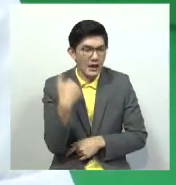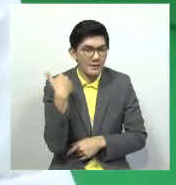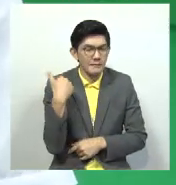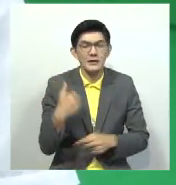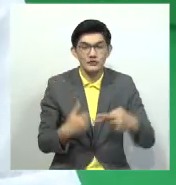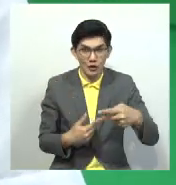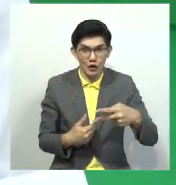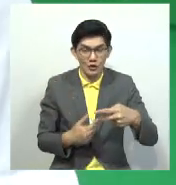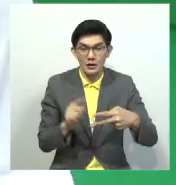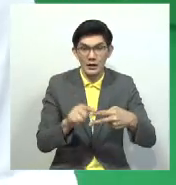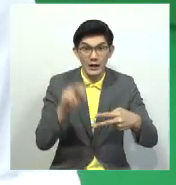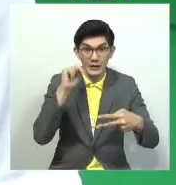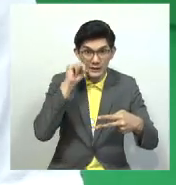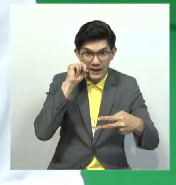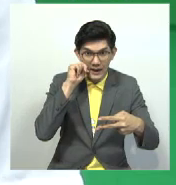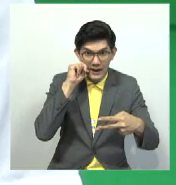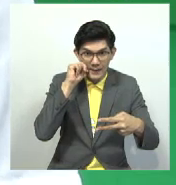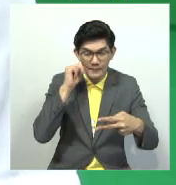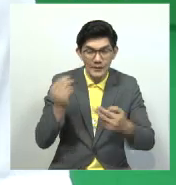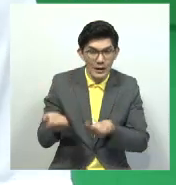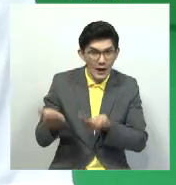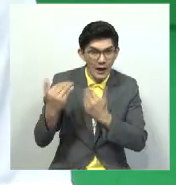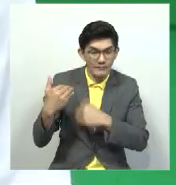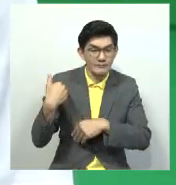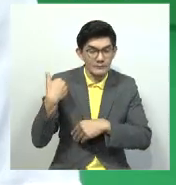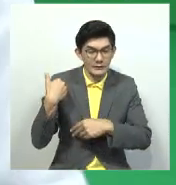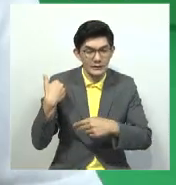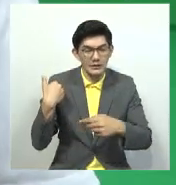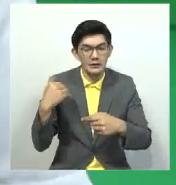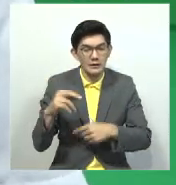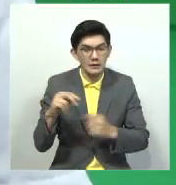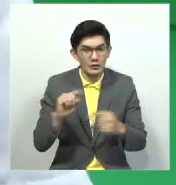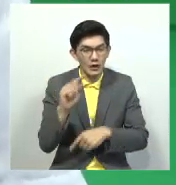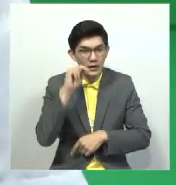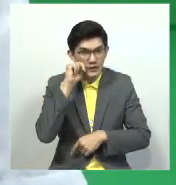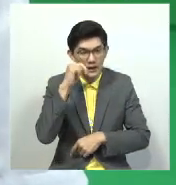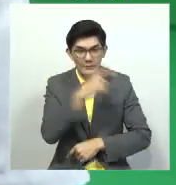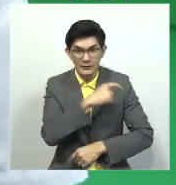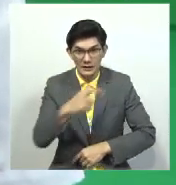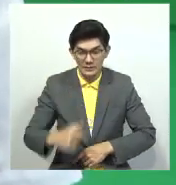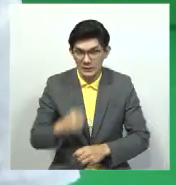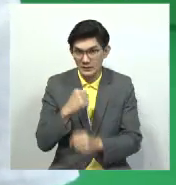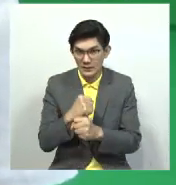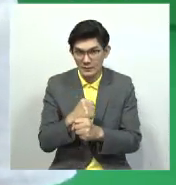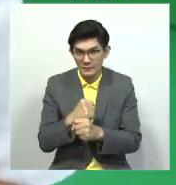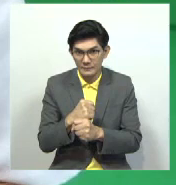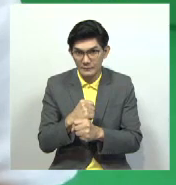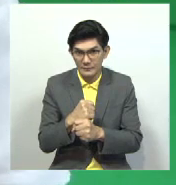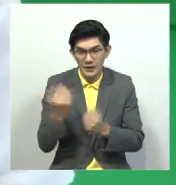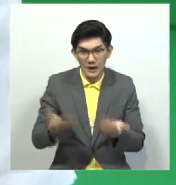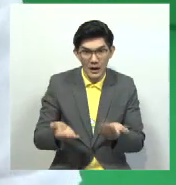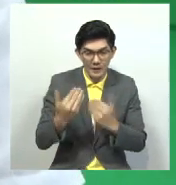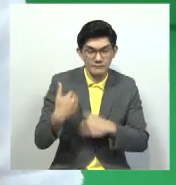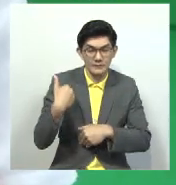2ส่วนคือน้ำสงพระมูรธาภิเษกก็คือน้ำที่สมเด็จพระเจ้าอยู่หัวจะทรงใช้สง